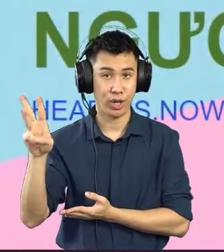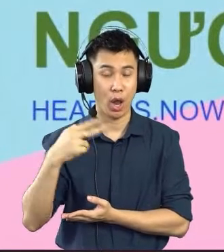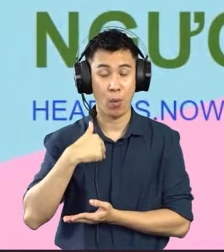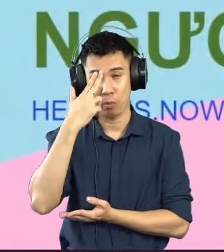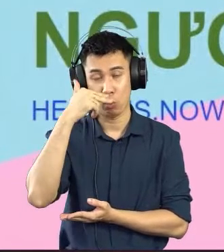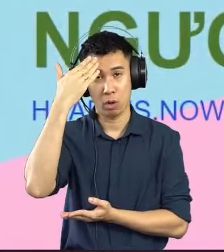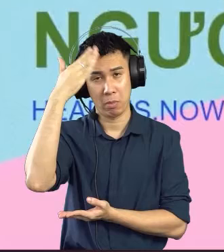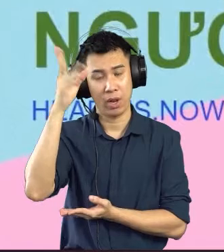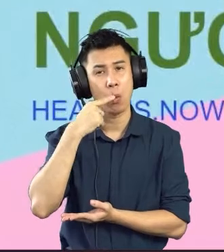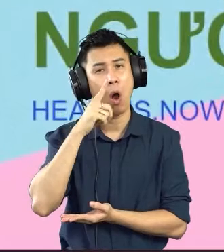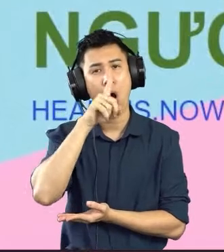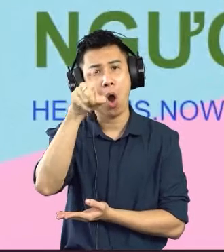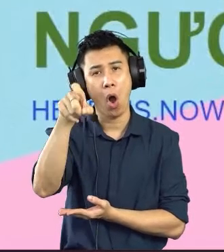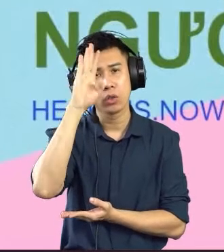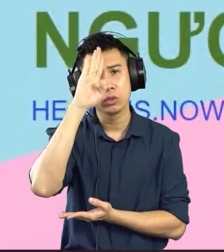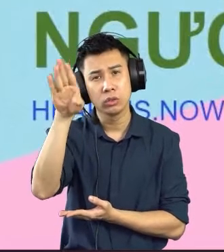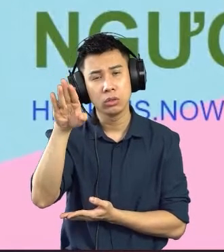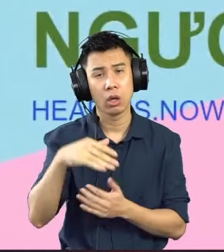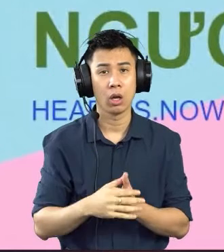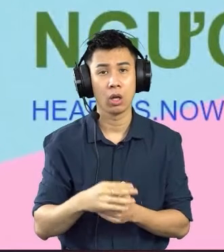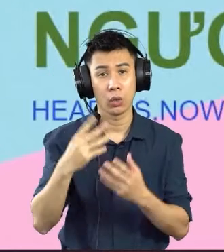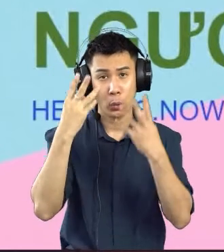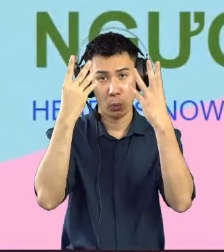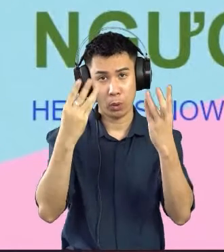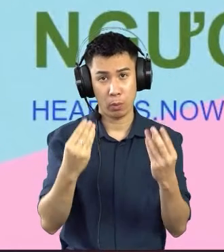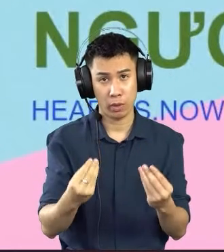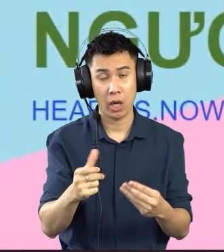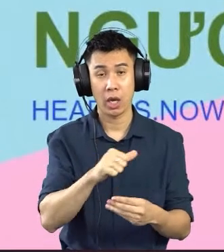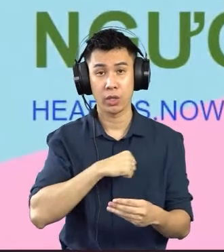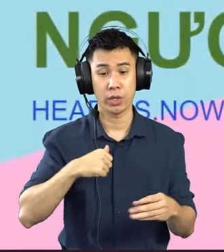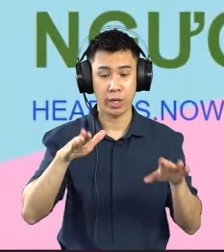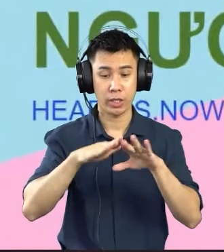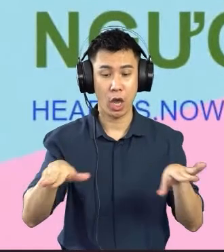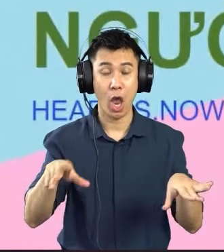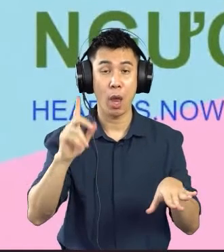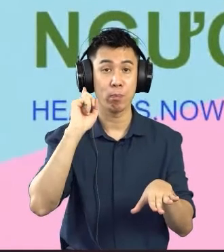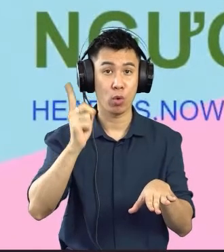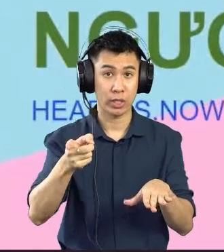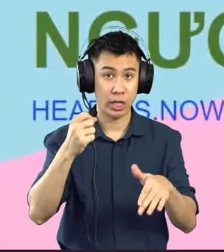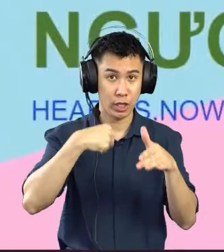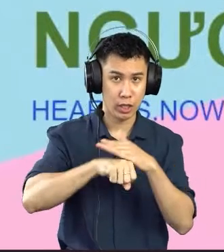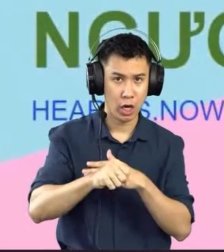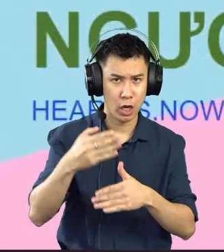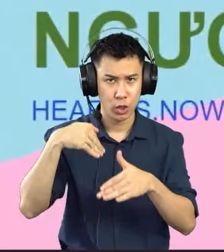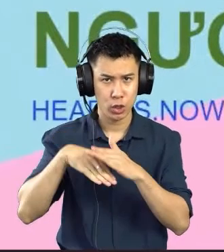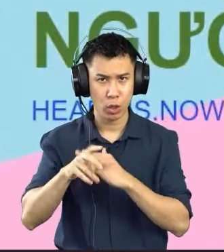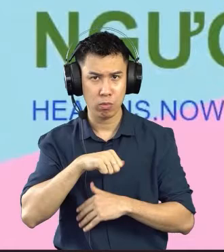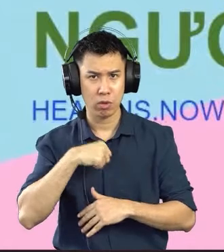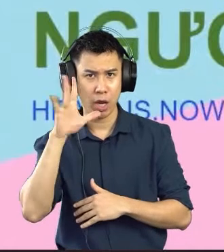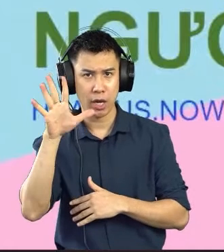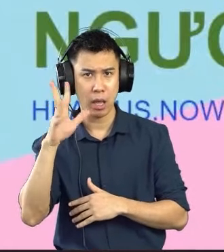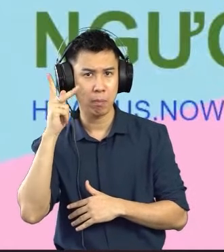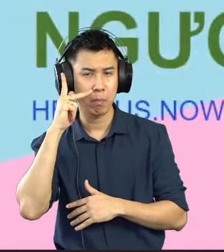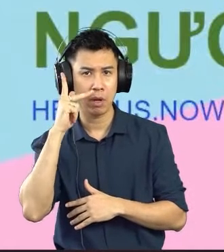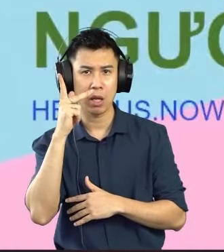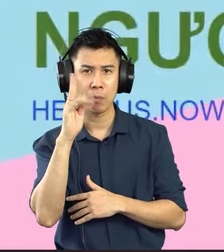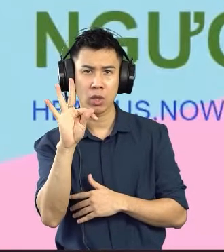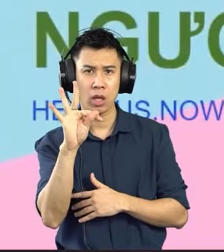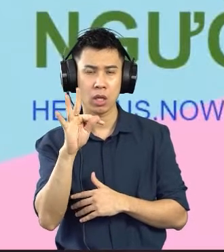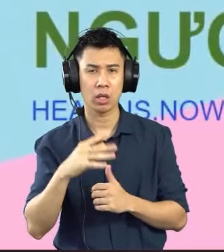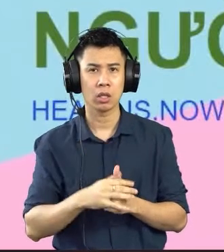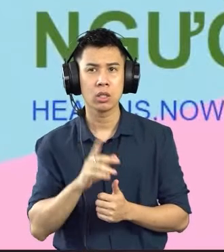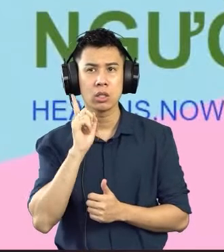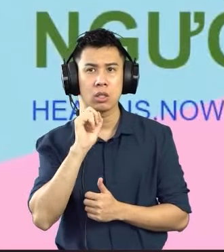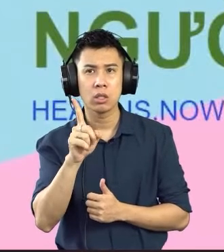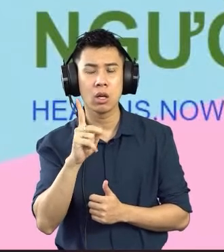câu hỏi cho ban giám khảo rằng là nếu theo như thống kê thì cứ 1.000 trẻ em sinh ra thì sẽ có 5 bạn là trẻ khiếm thính. Vậy thì tại sao chúng ta lại rất hiếm khi thấy một